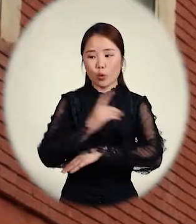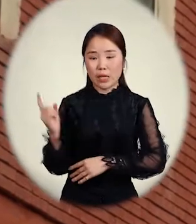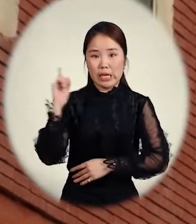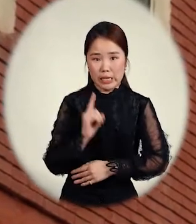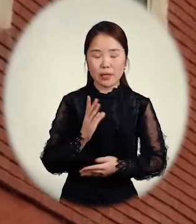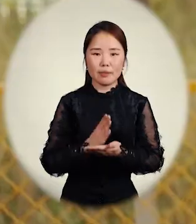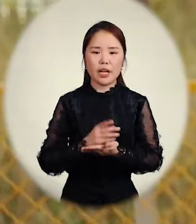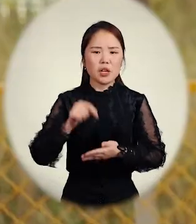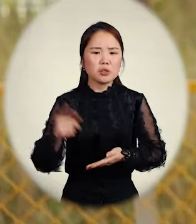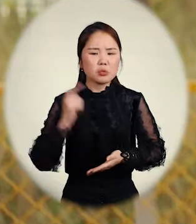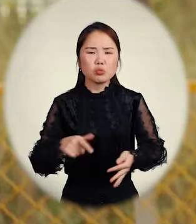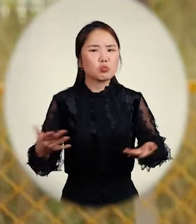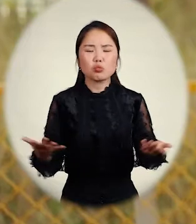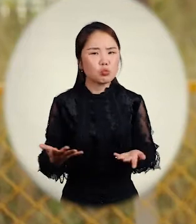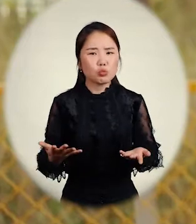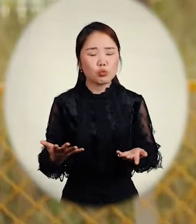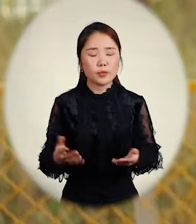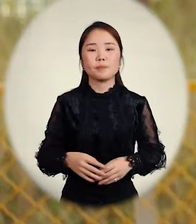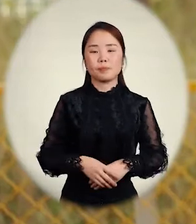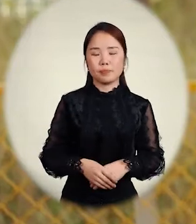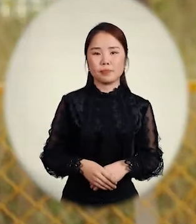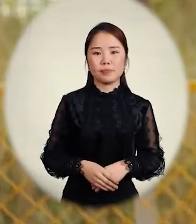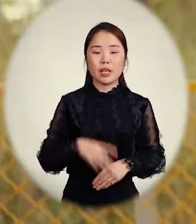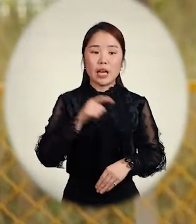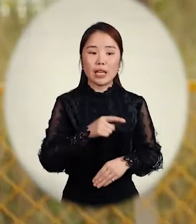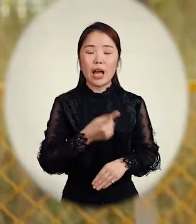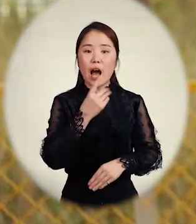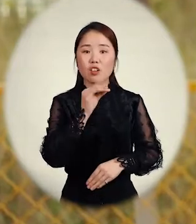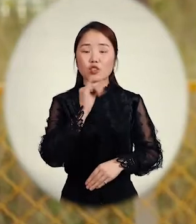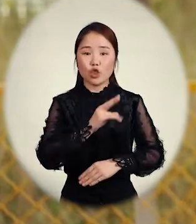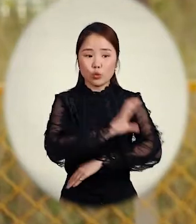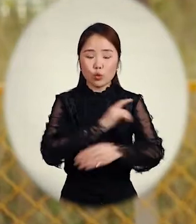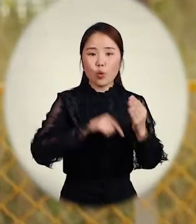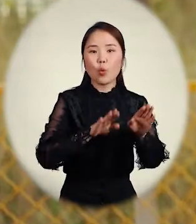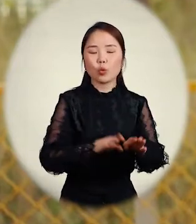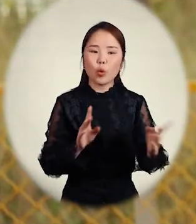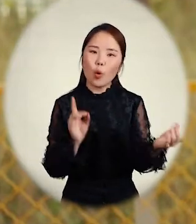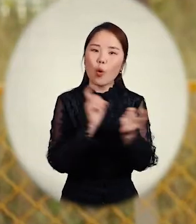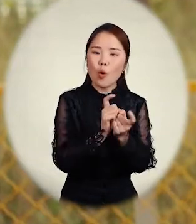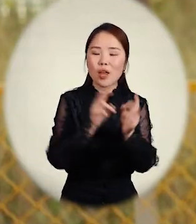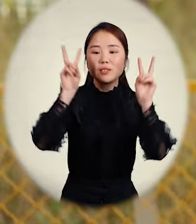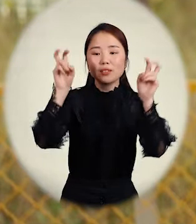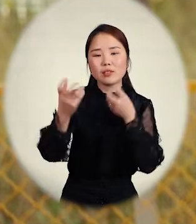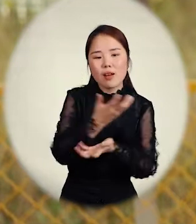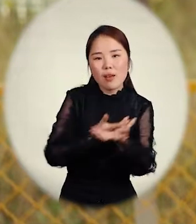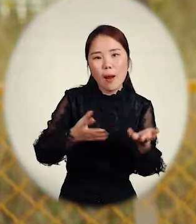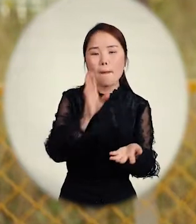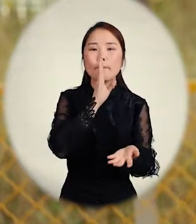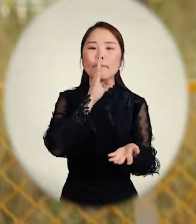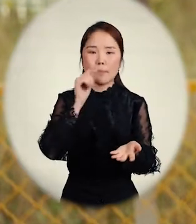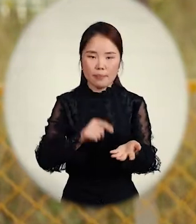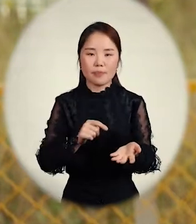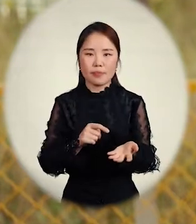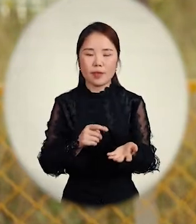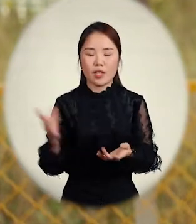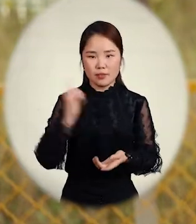дээр хүрэлцэн ирсэн байна. Би яагаад энд хүрэлцэн ирсэн байна вэ гэхлээр зэрэг 10 жилийн хүүхдүүдтэй уулзаж нэгэн сэдвийн тухай дэлгэрэнгүй